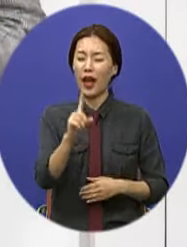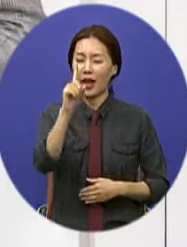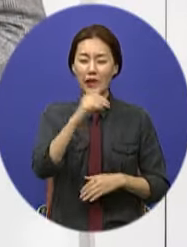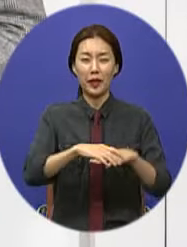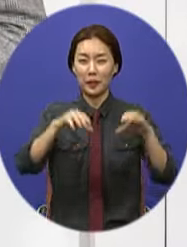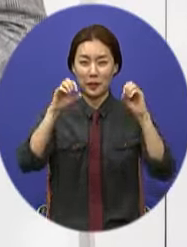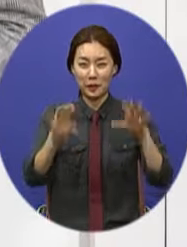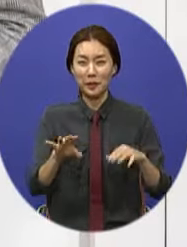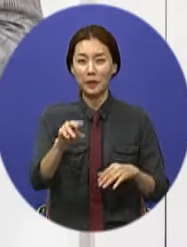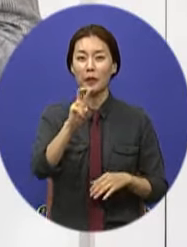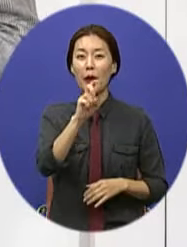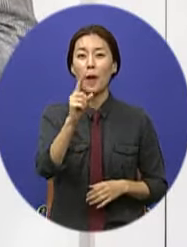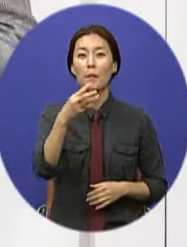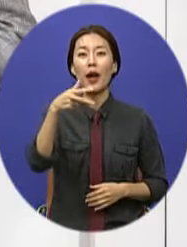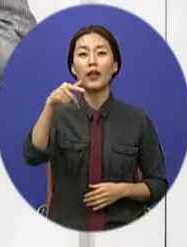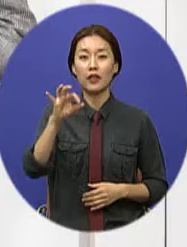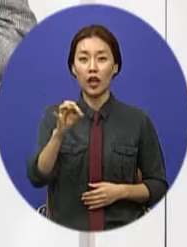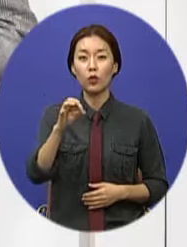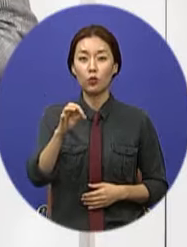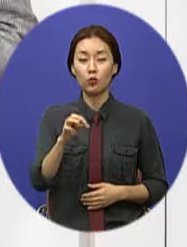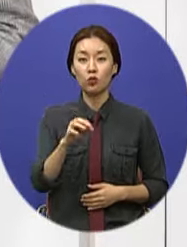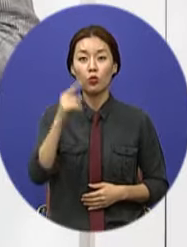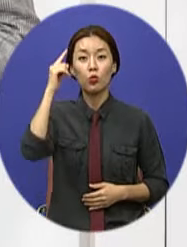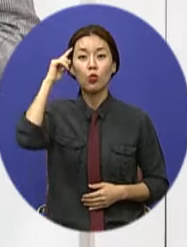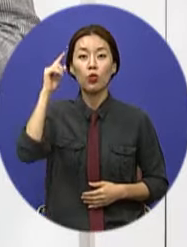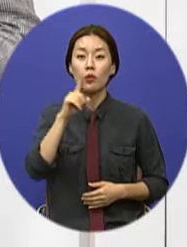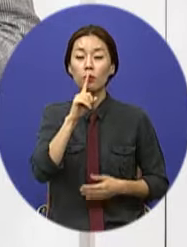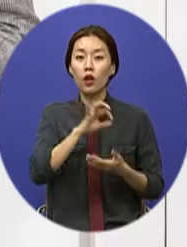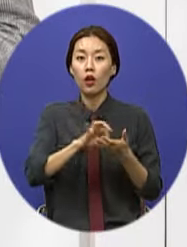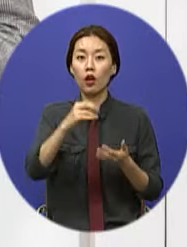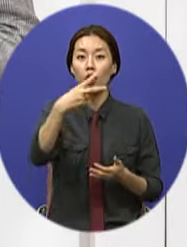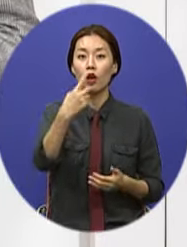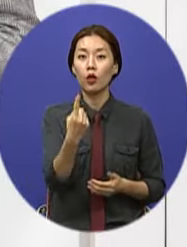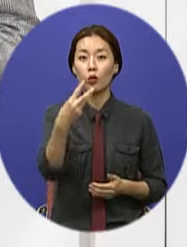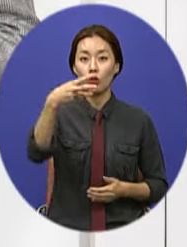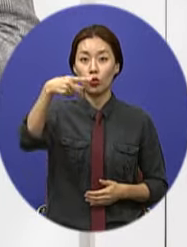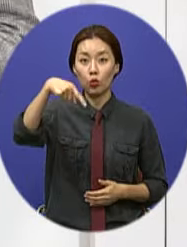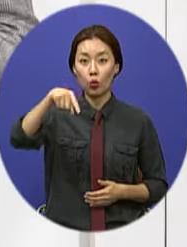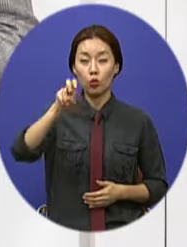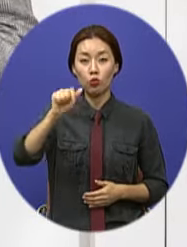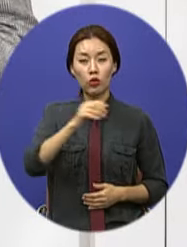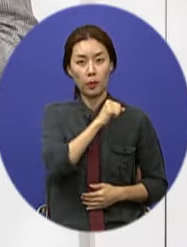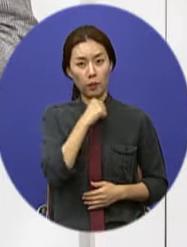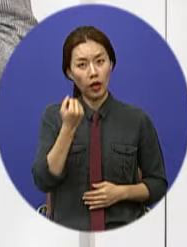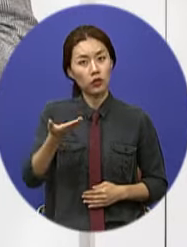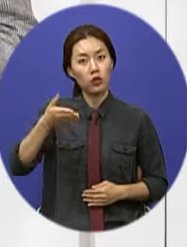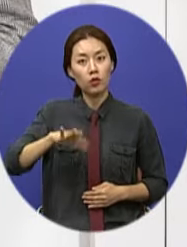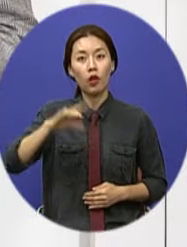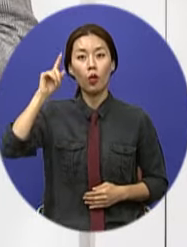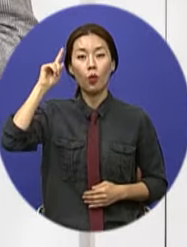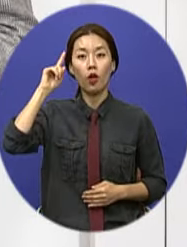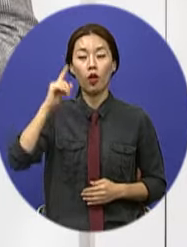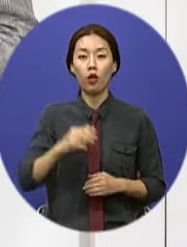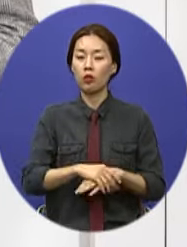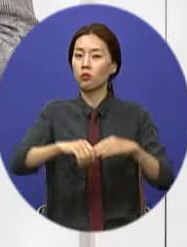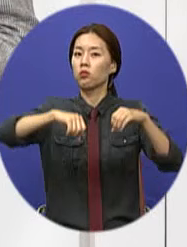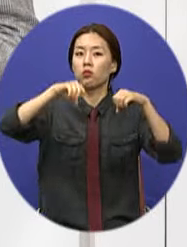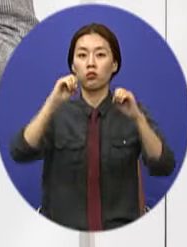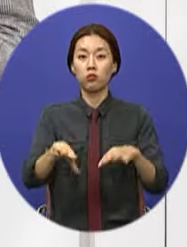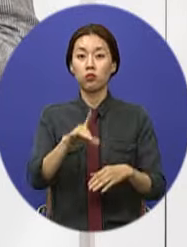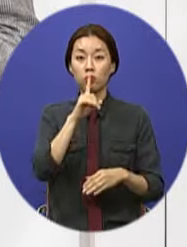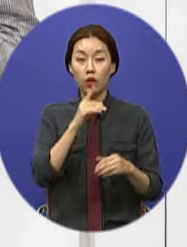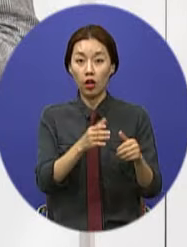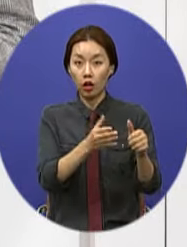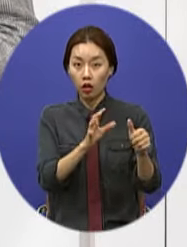예 맞아요. 그랬대요 옛날에. 근데 왜 그렇게 말하죠? 도루묵이 맛있잖아. 예. 그죠? 근데 왜 그런 말을